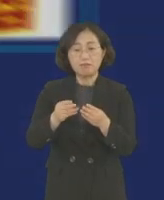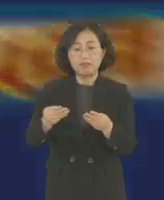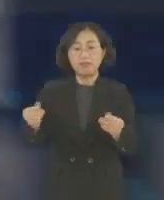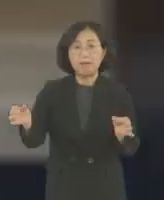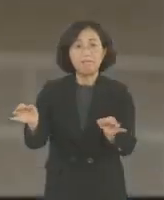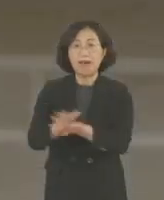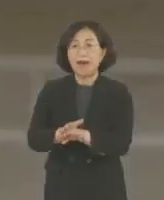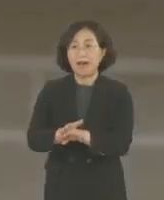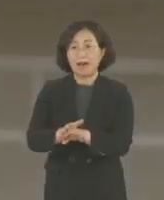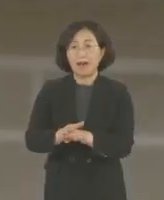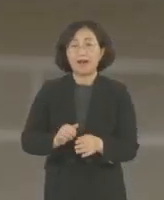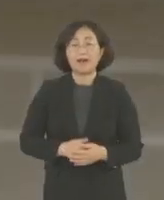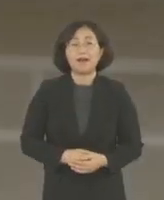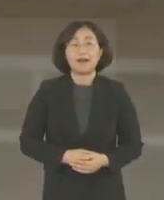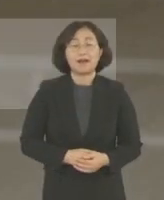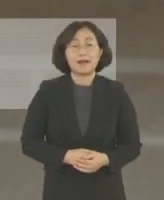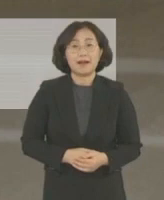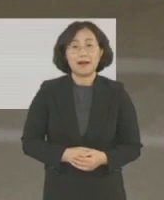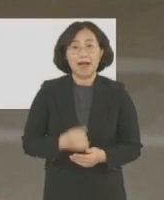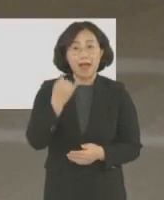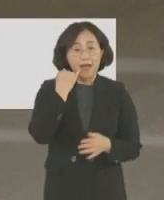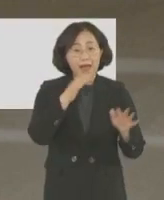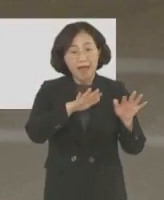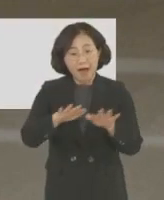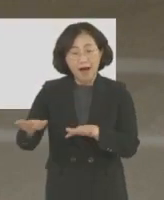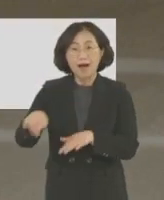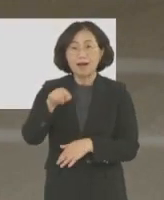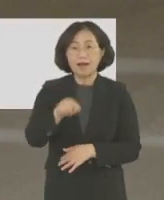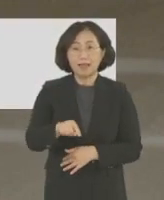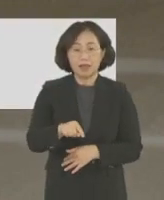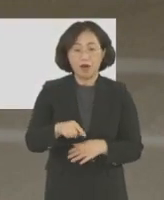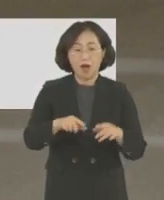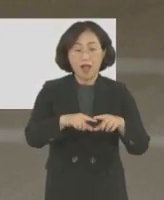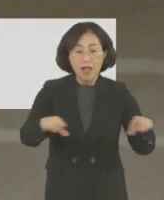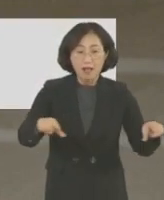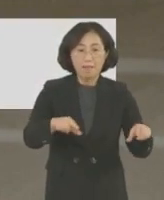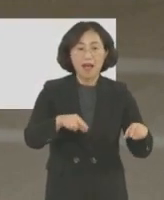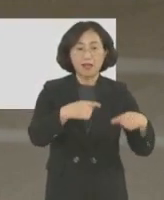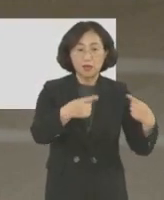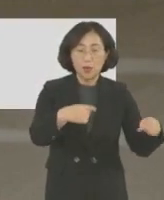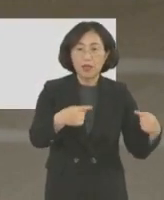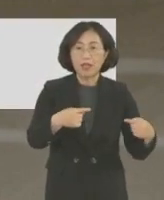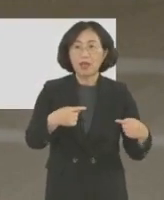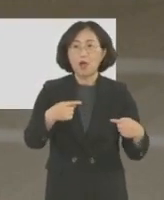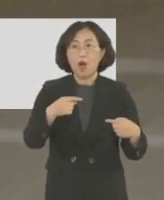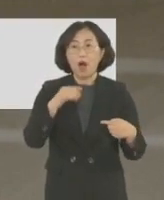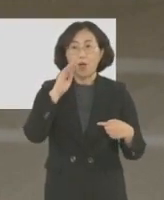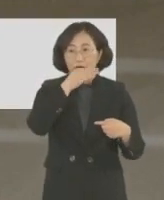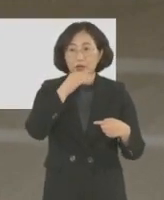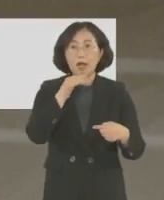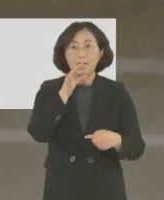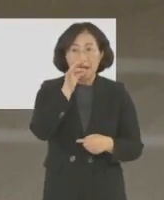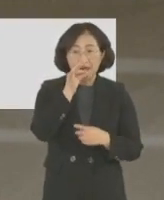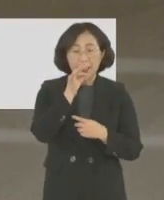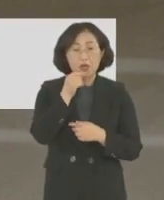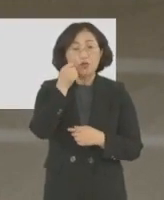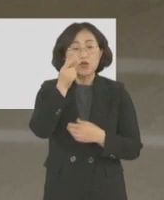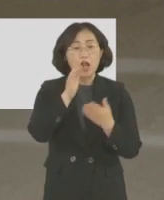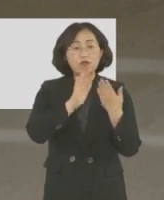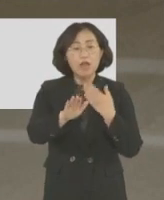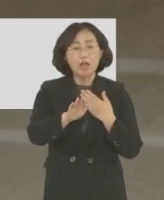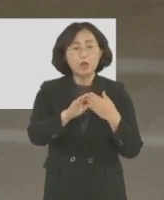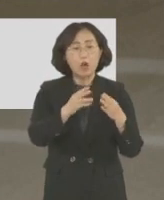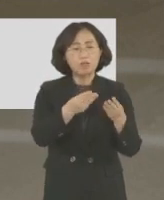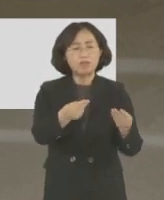사라졌습니다. 실제 해양 환경에서 일반 종이 빨대와 옥수수 플라스틱 빨대는 6개월 후에도